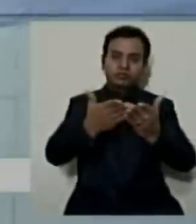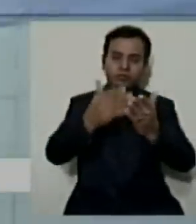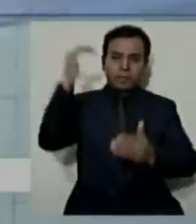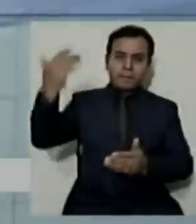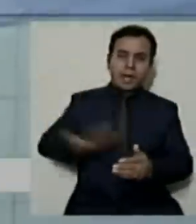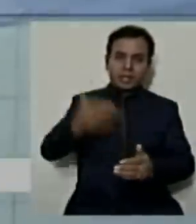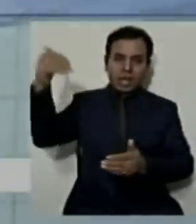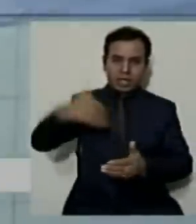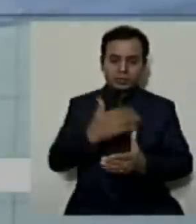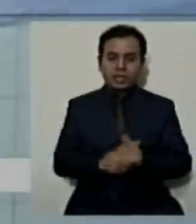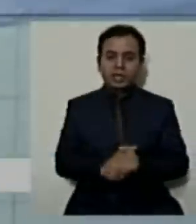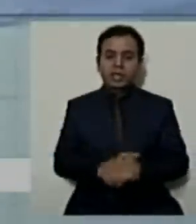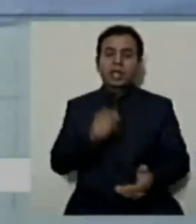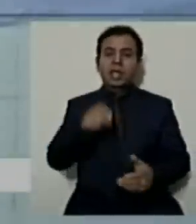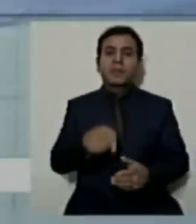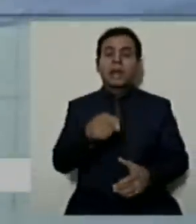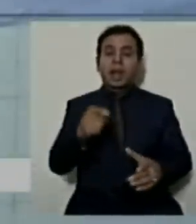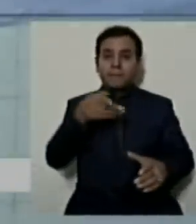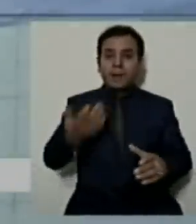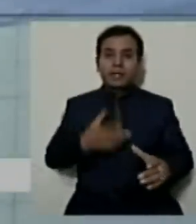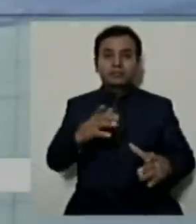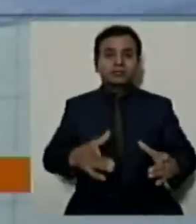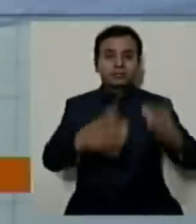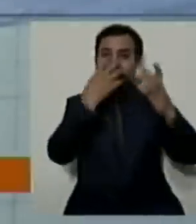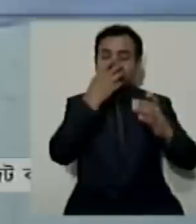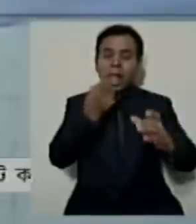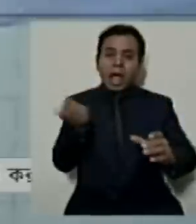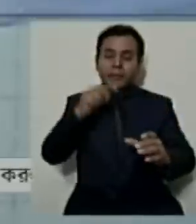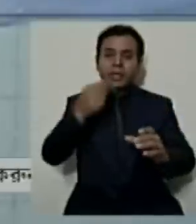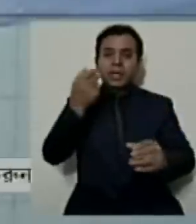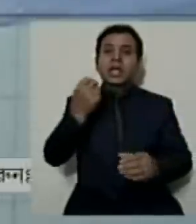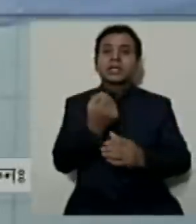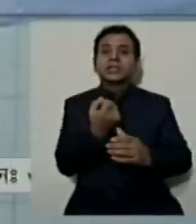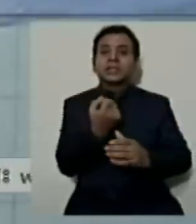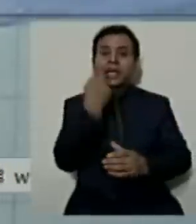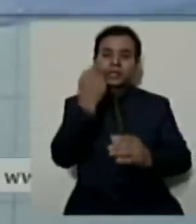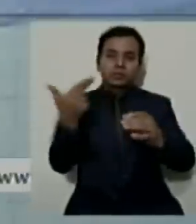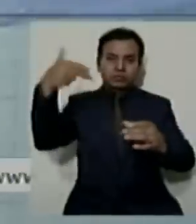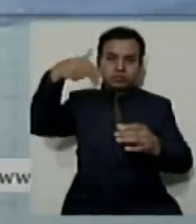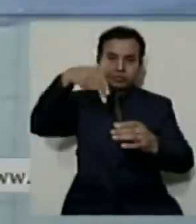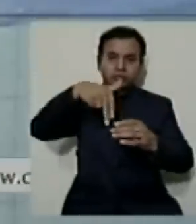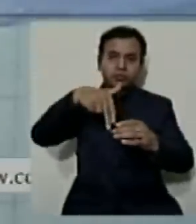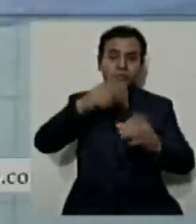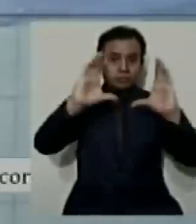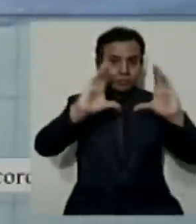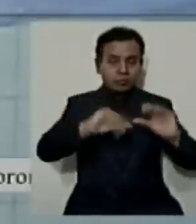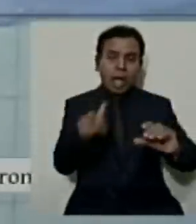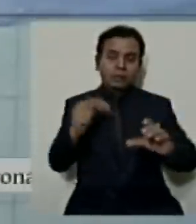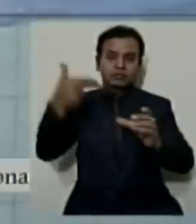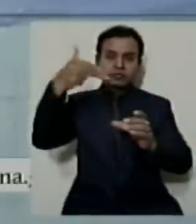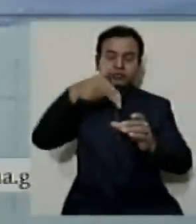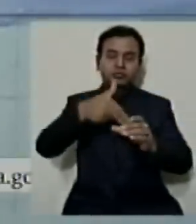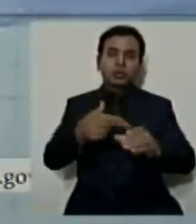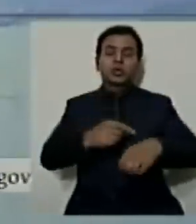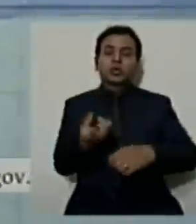করার জন্য সর্বাত্মকভাবে দ্রুততম ব্যবস্থা নেওয়া হয় যাতে এগুলো পুনরায় ভর্তি করা যায়। কাজেই যে